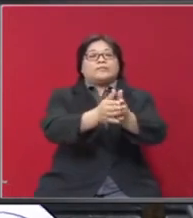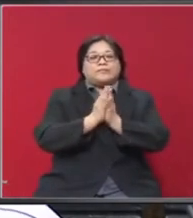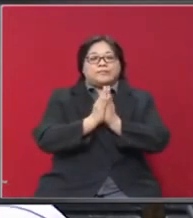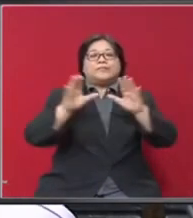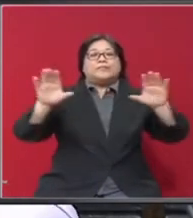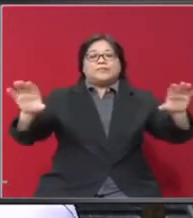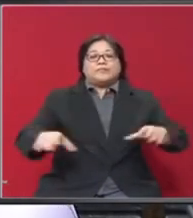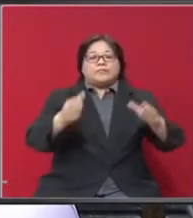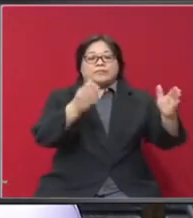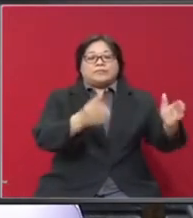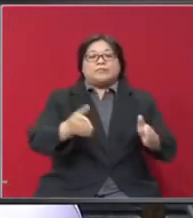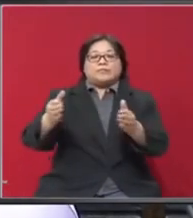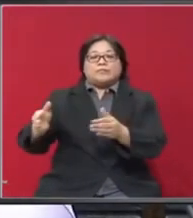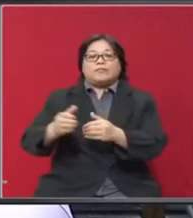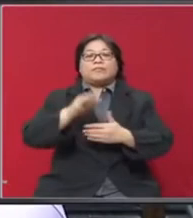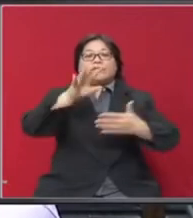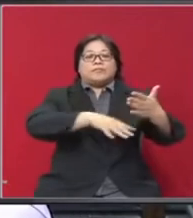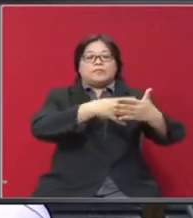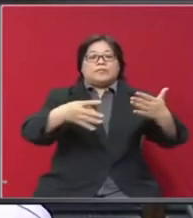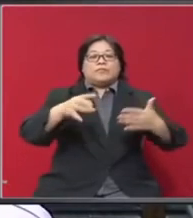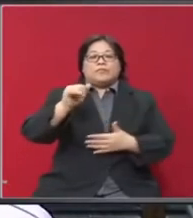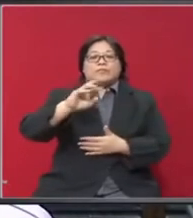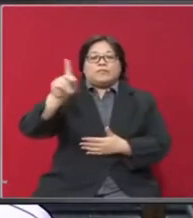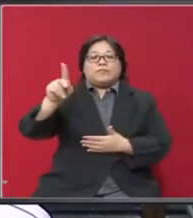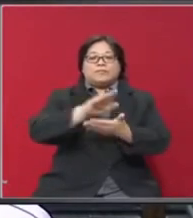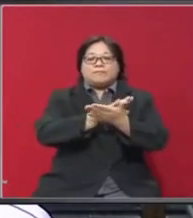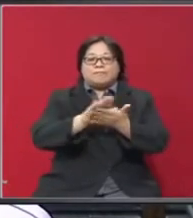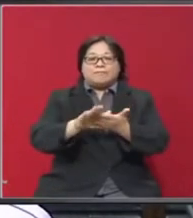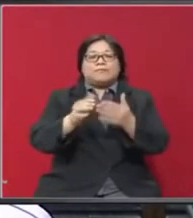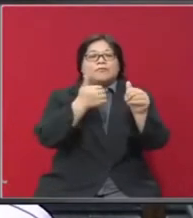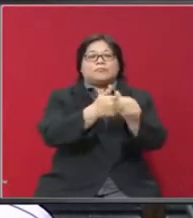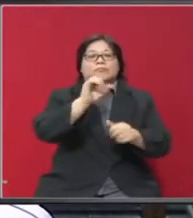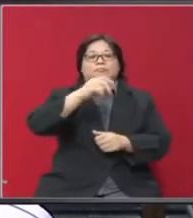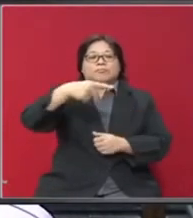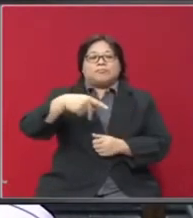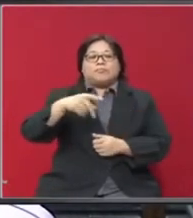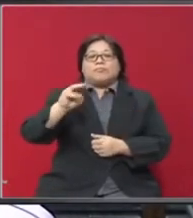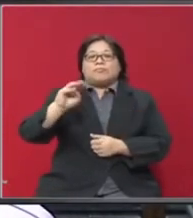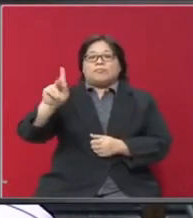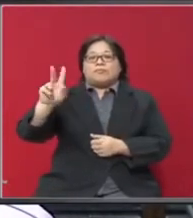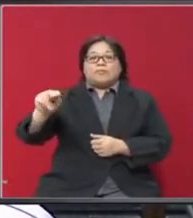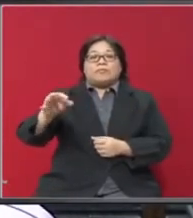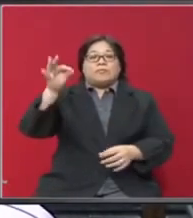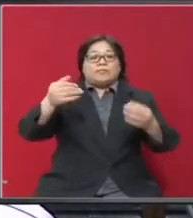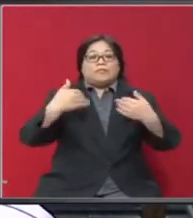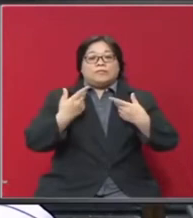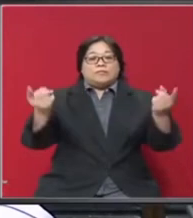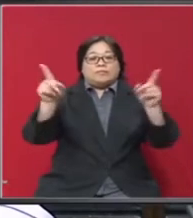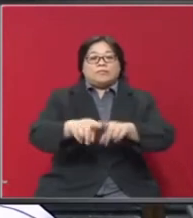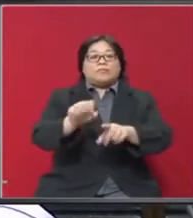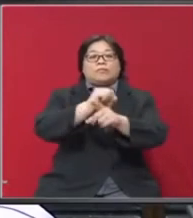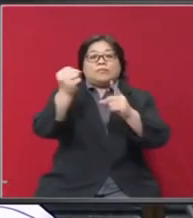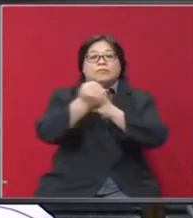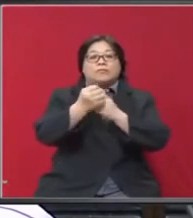membuat perancangan jadwal KA demi yang rapi berdasarkan SPM klien sekiranya berlaku senario